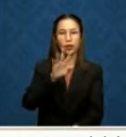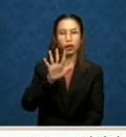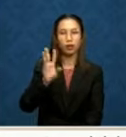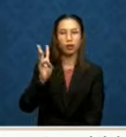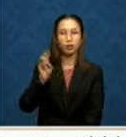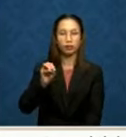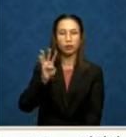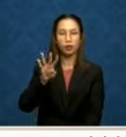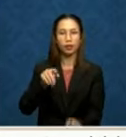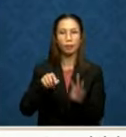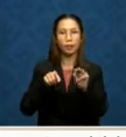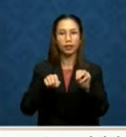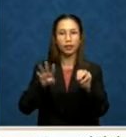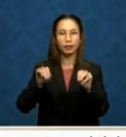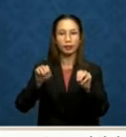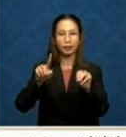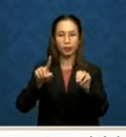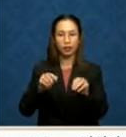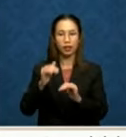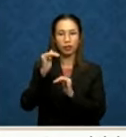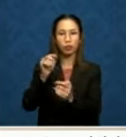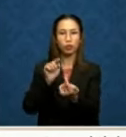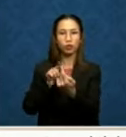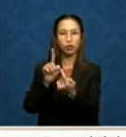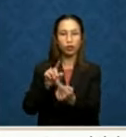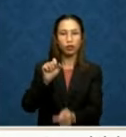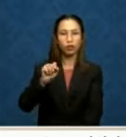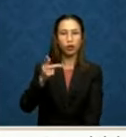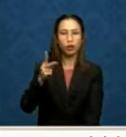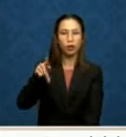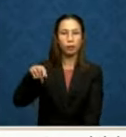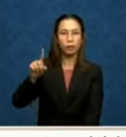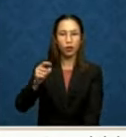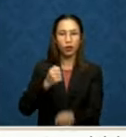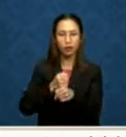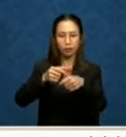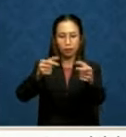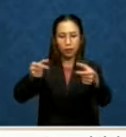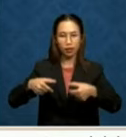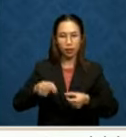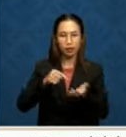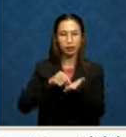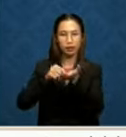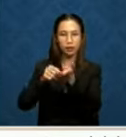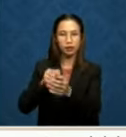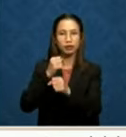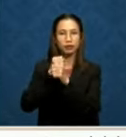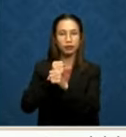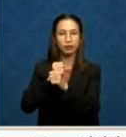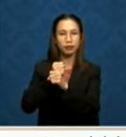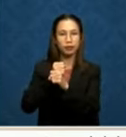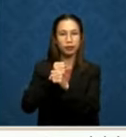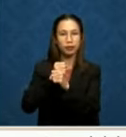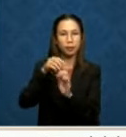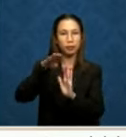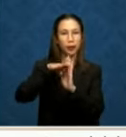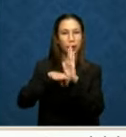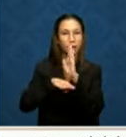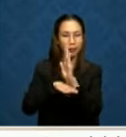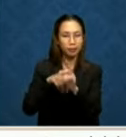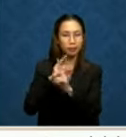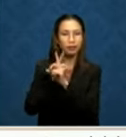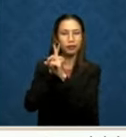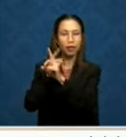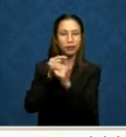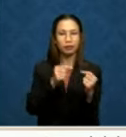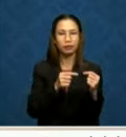า41นะครับซึ่งกำหนดให้สทป.จัดทำรายงานประจำปีเสนอตามลำดับขั้นจนถึงรัฐ